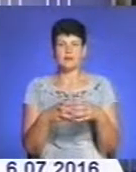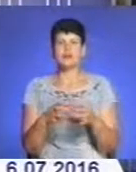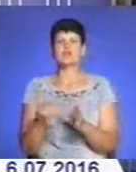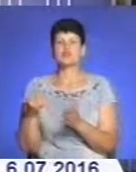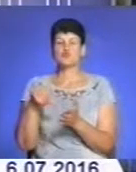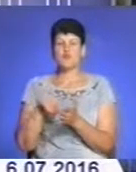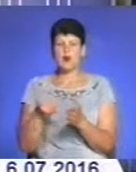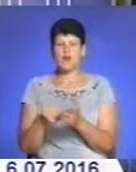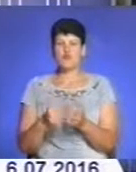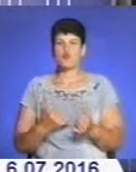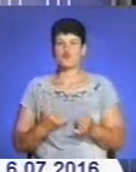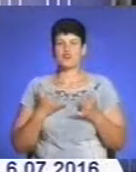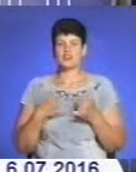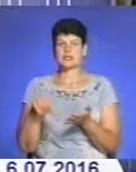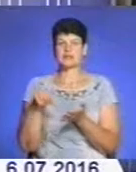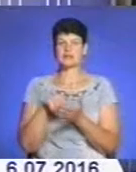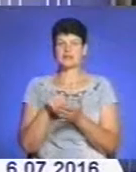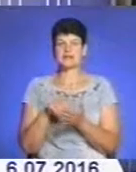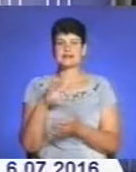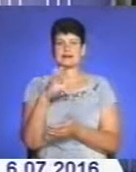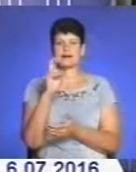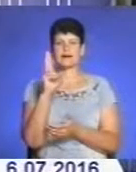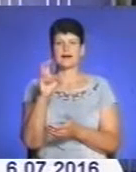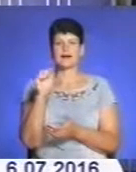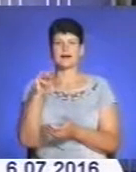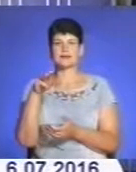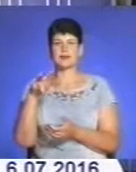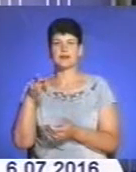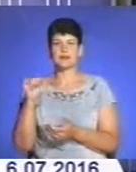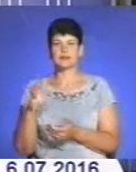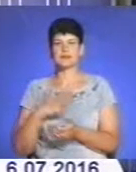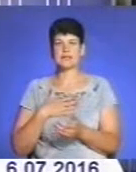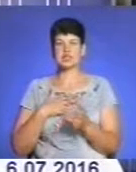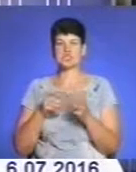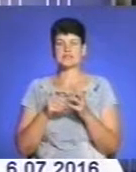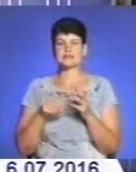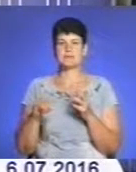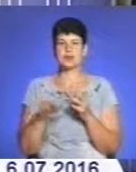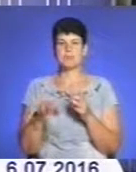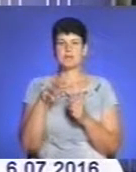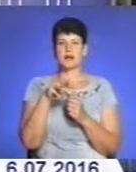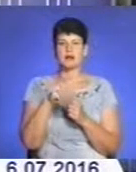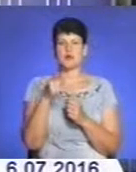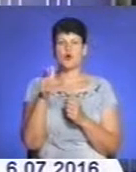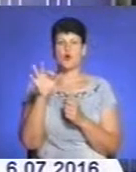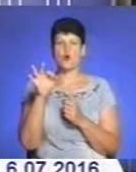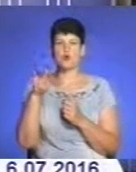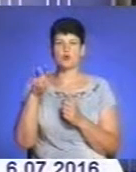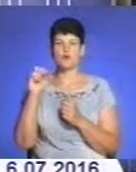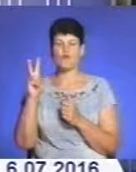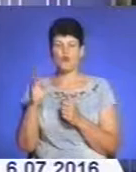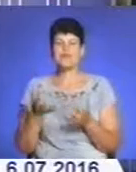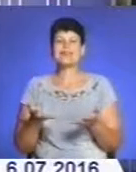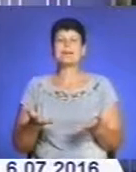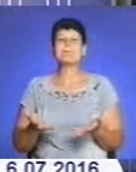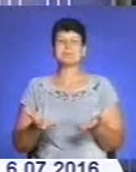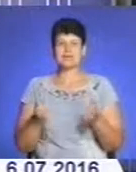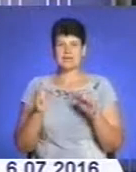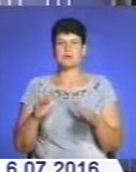представник профспілок у Верховній Раді Сергій Каплін, а також наш земляк Михайло Головко, які підтримали позицію профспілок і